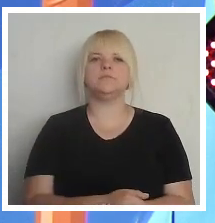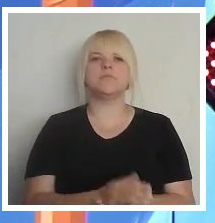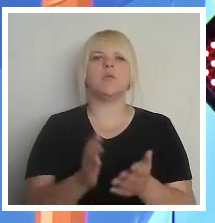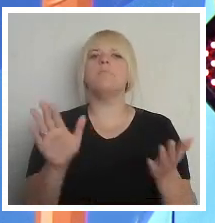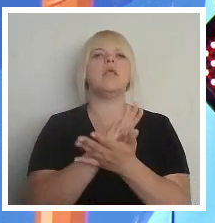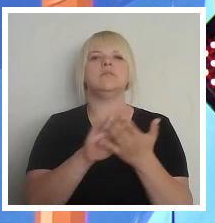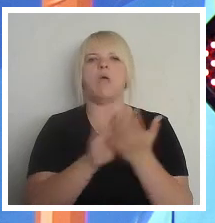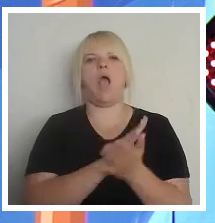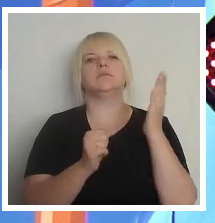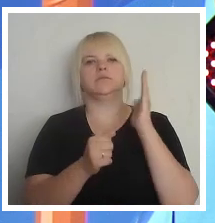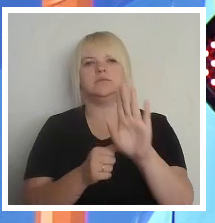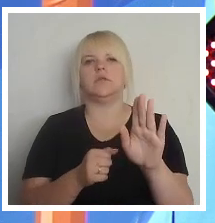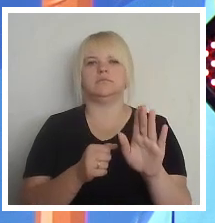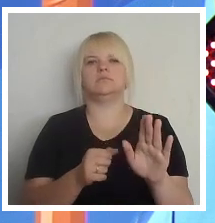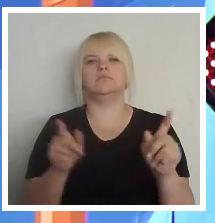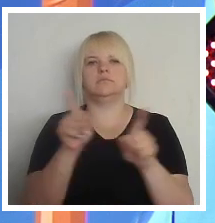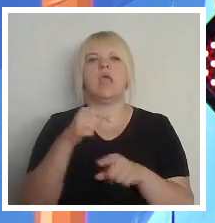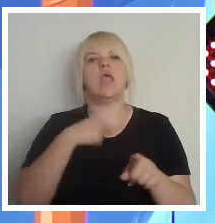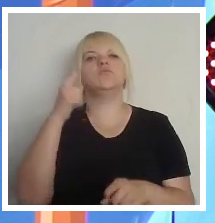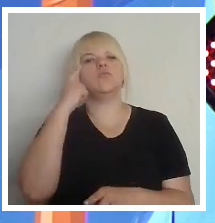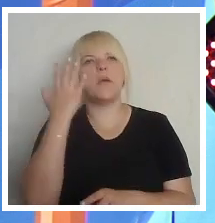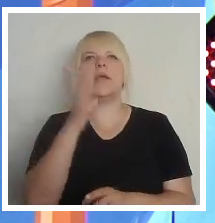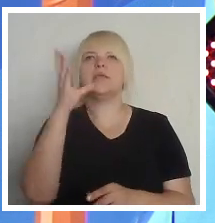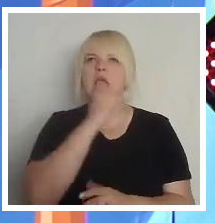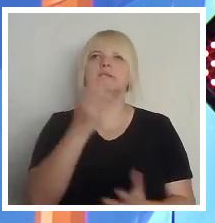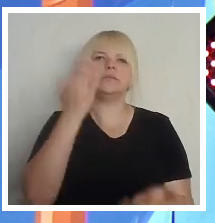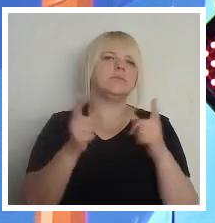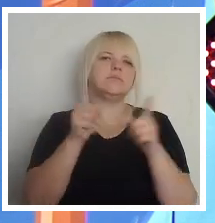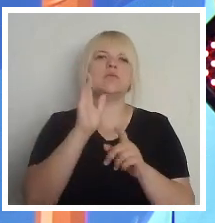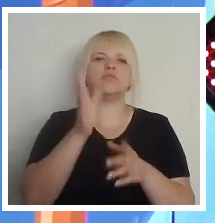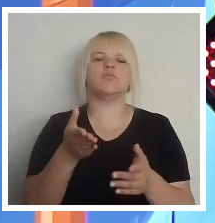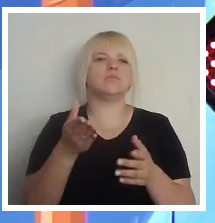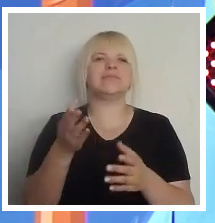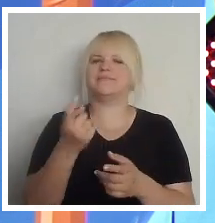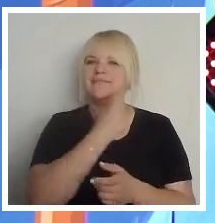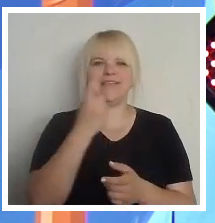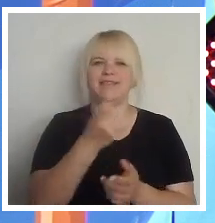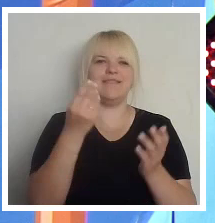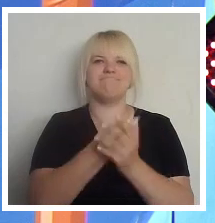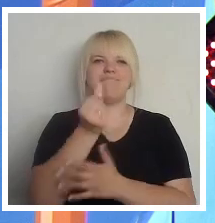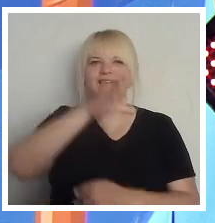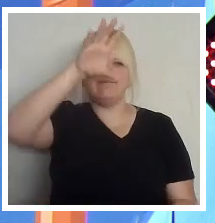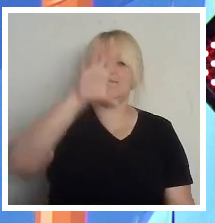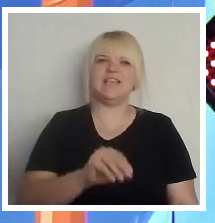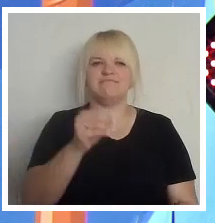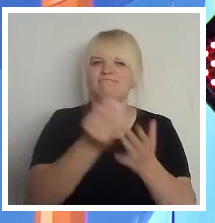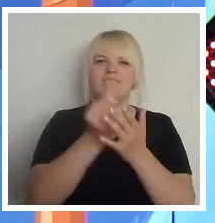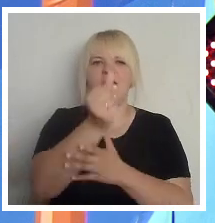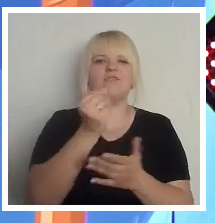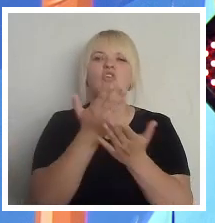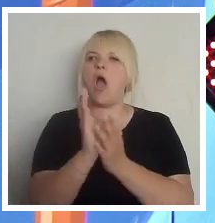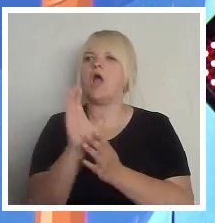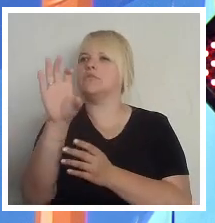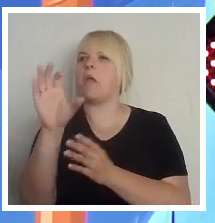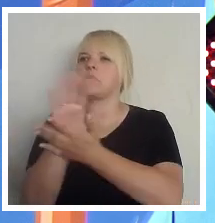velti arī. Es domāju, ka iespējams mēs nonāksim brīdī, ko sauc par hard paywall, kurā pilnīgi viss ir, nešķirojot. Līdz ar to es noteikti šobrīd